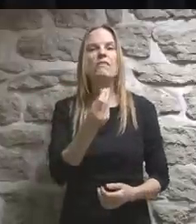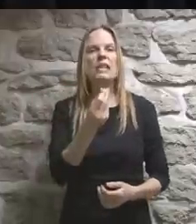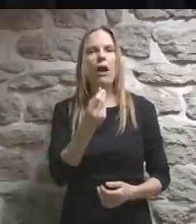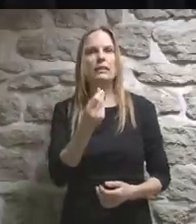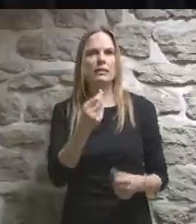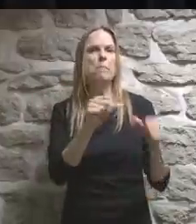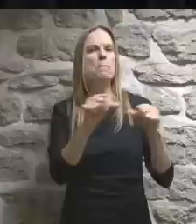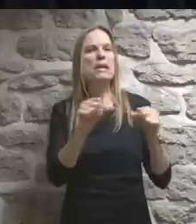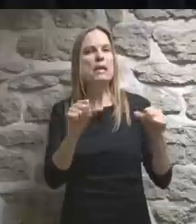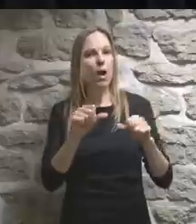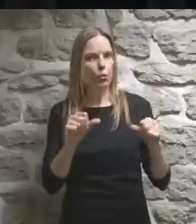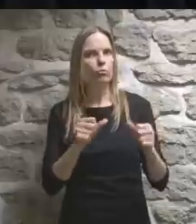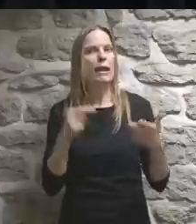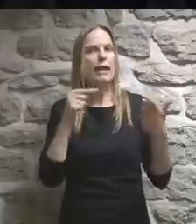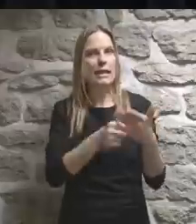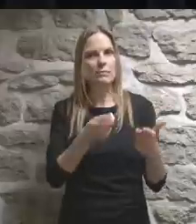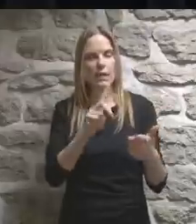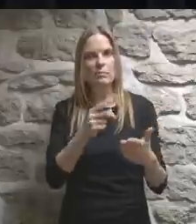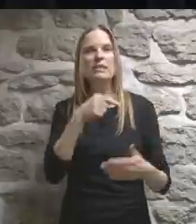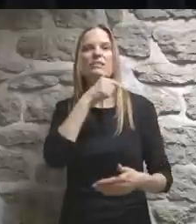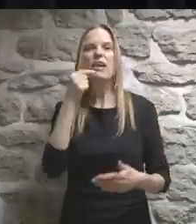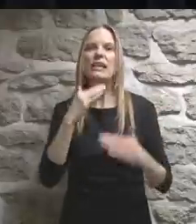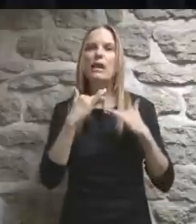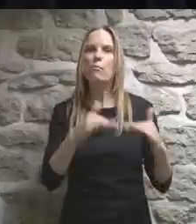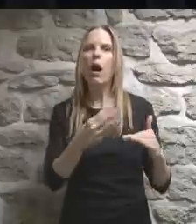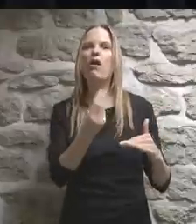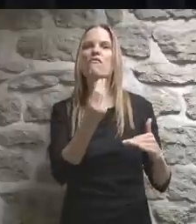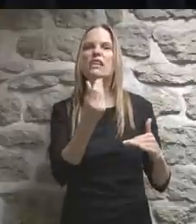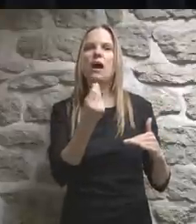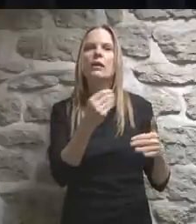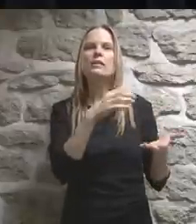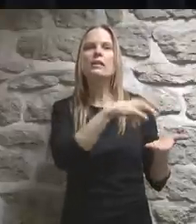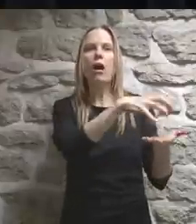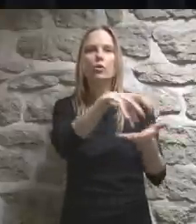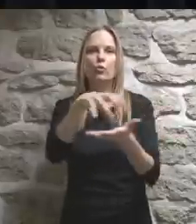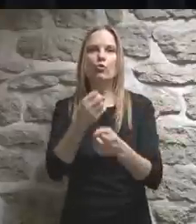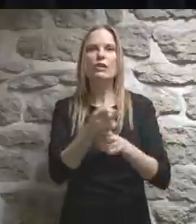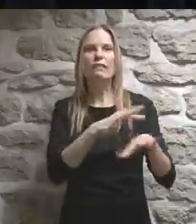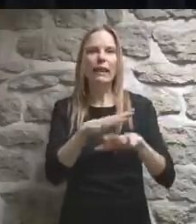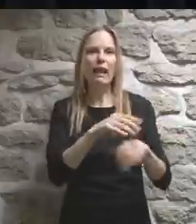finantssanktsioonide eesmärk on just piirata Venemaa finantsasutuste